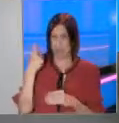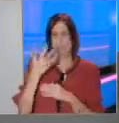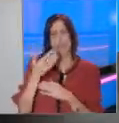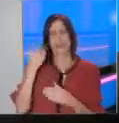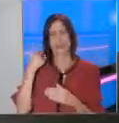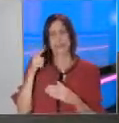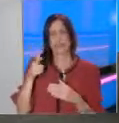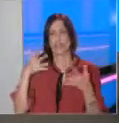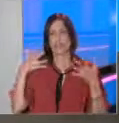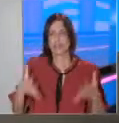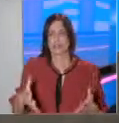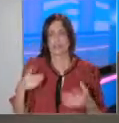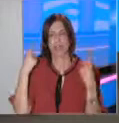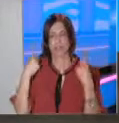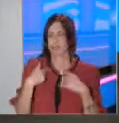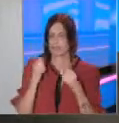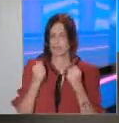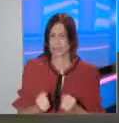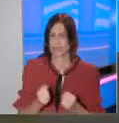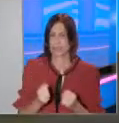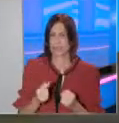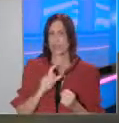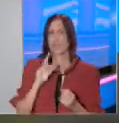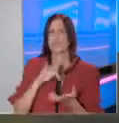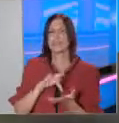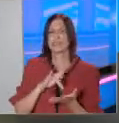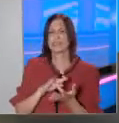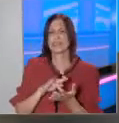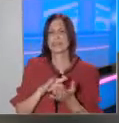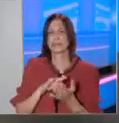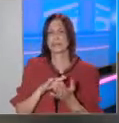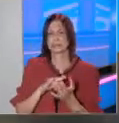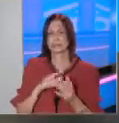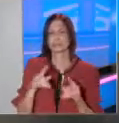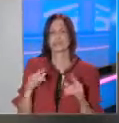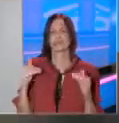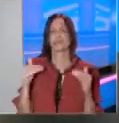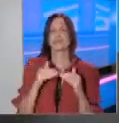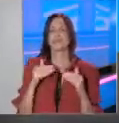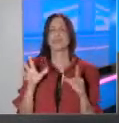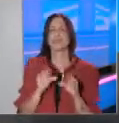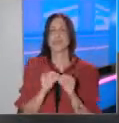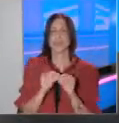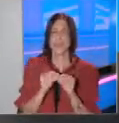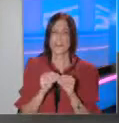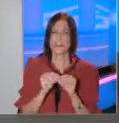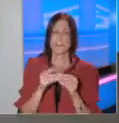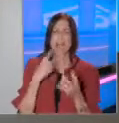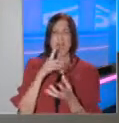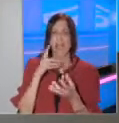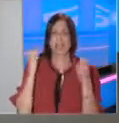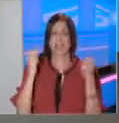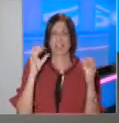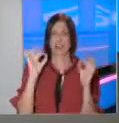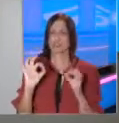על החרדים, שאני גם לא משוכנע שהיא לא נמצאת בקו ישיר עם המאורעות מול ההפגנות של